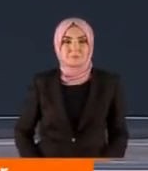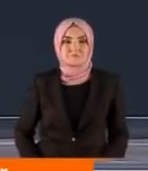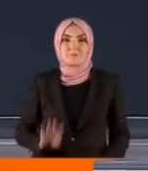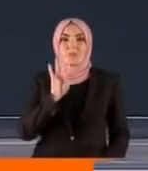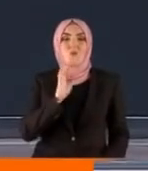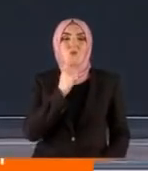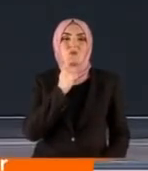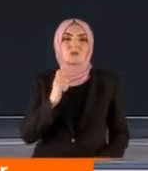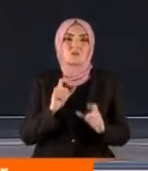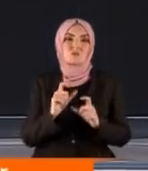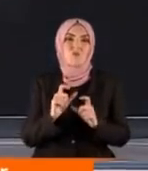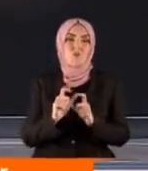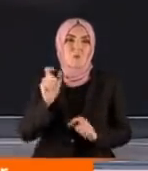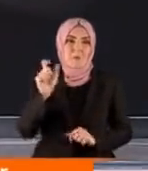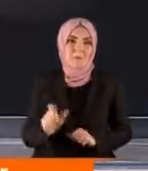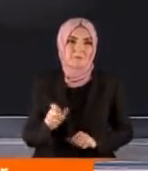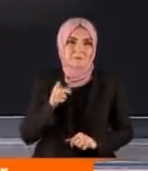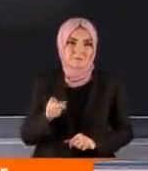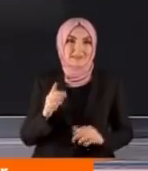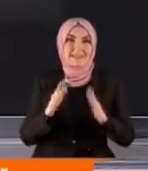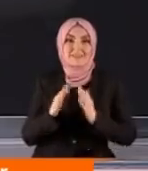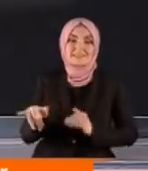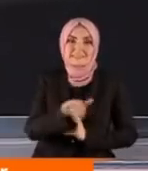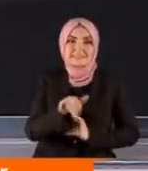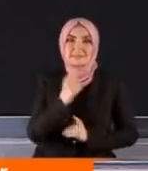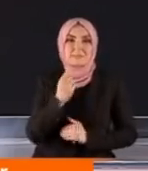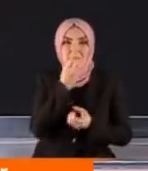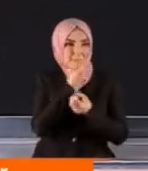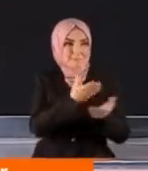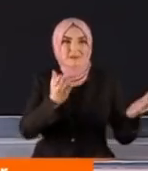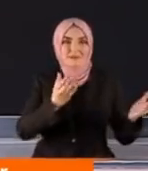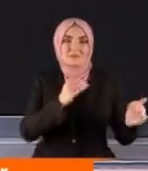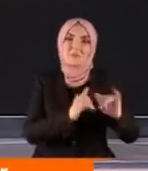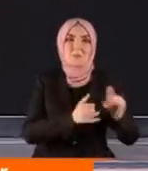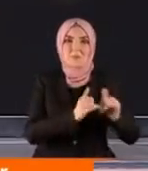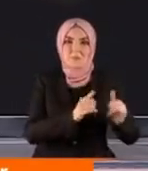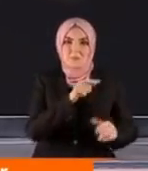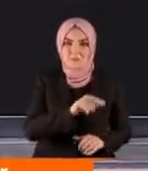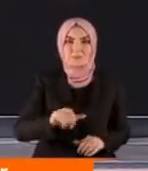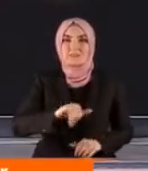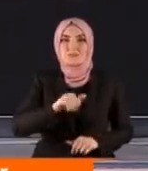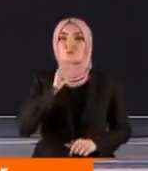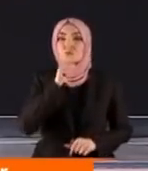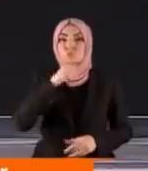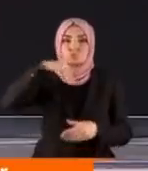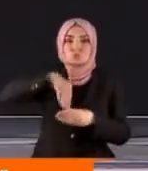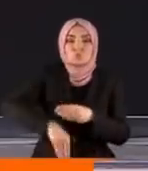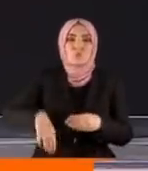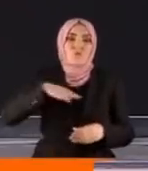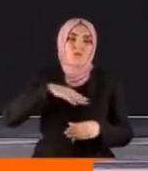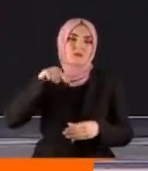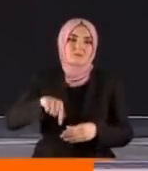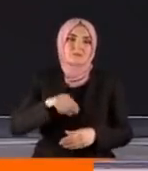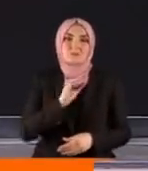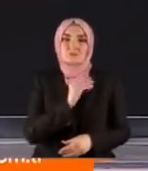4 yaşındaki Solmaz evlerinin yakınındaki bir bahçede oyun oynuyordu. Yanı başında bir su kuyusu vardı. Dengesini kaybedip içine düştü o